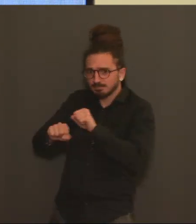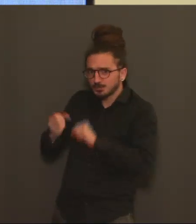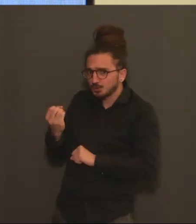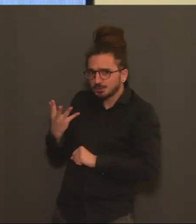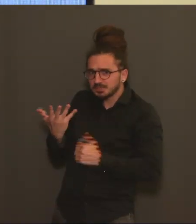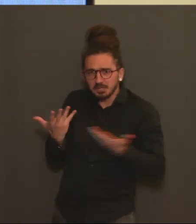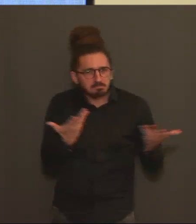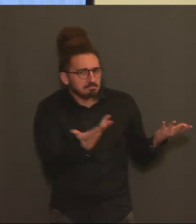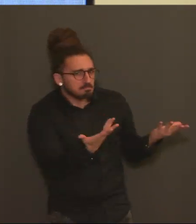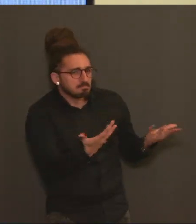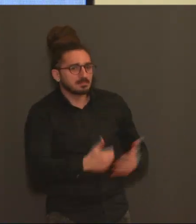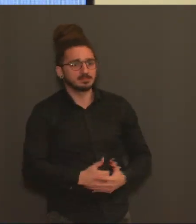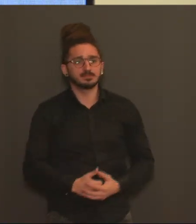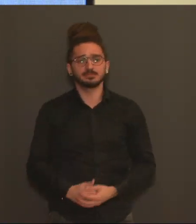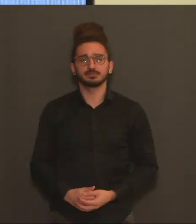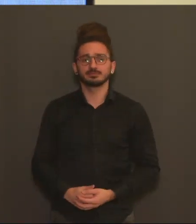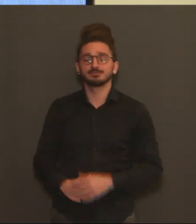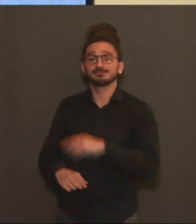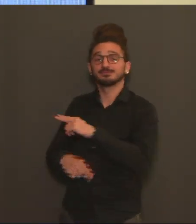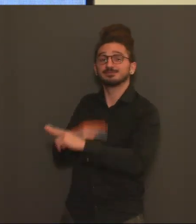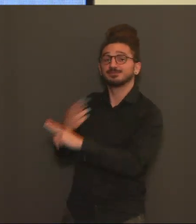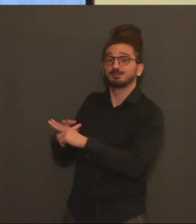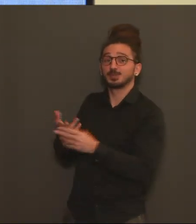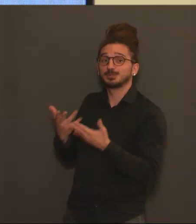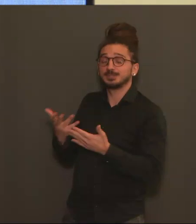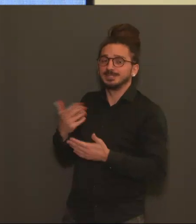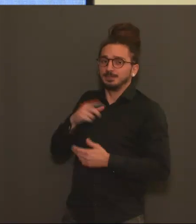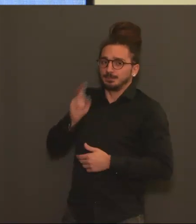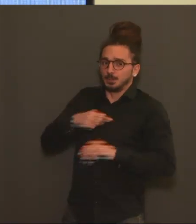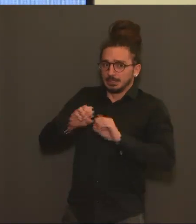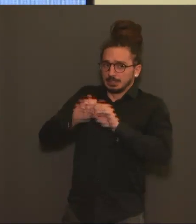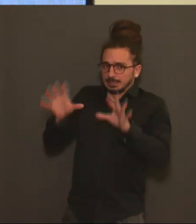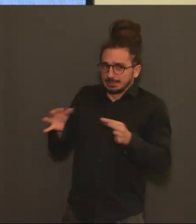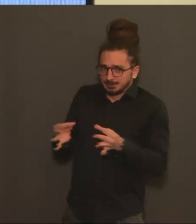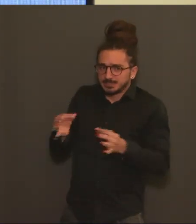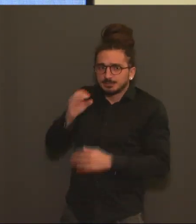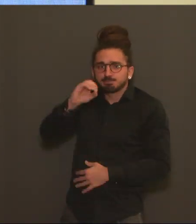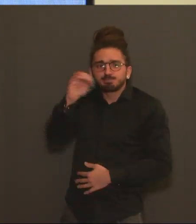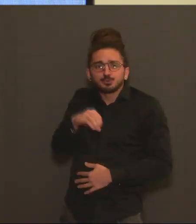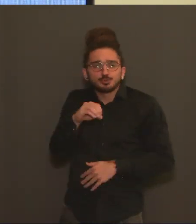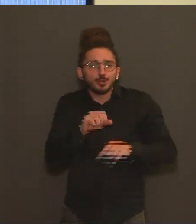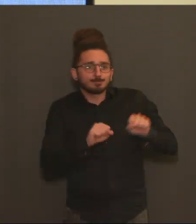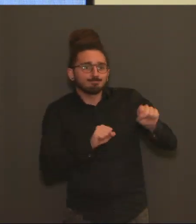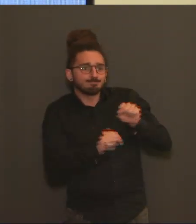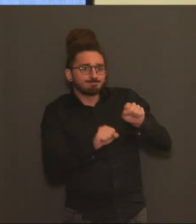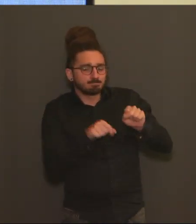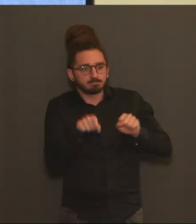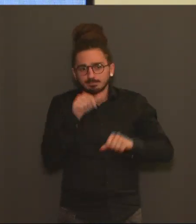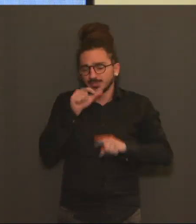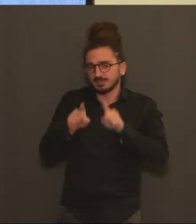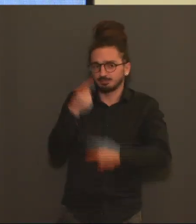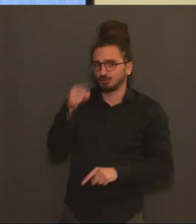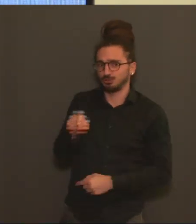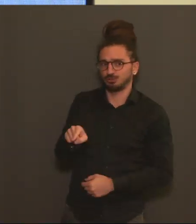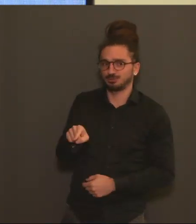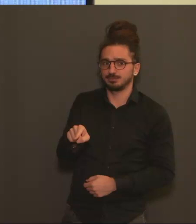Alors je pense qu'il faut éclaircir les choses. Le taux d'anticorps n'a guère d'intérêt à être connu tel quel. Pourquoi? Parce qu'on n'a pas pour l'instant une